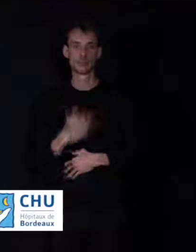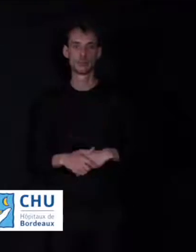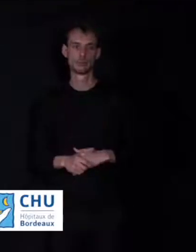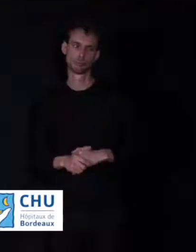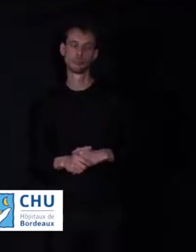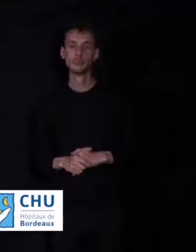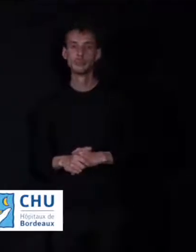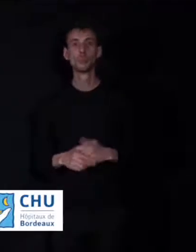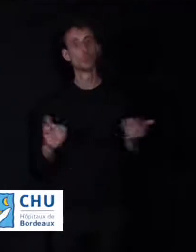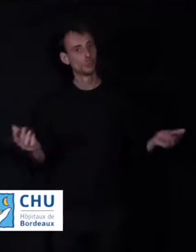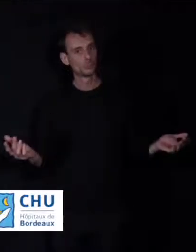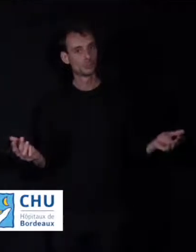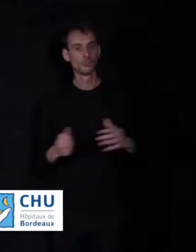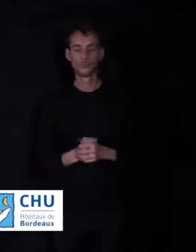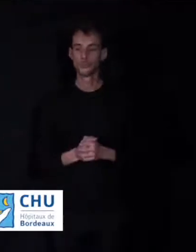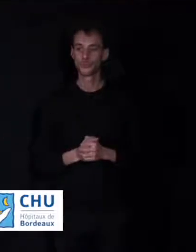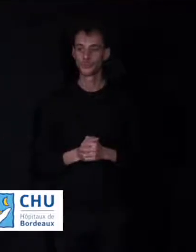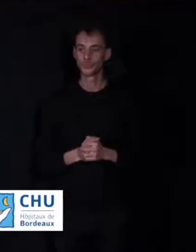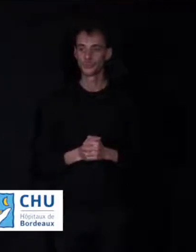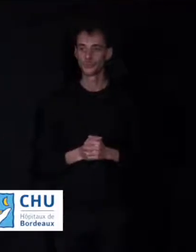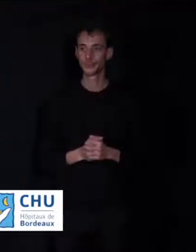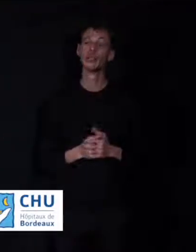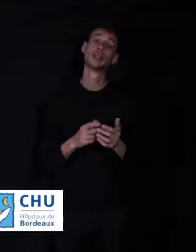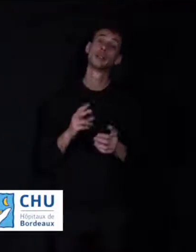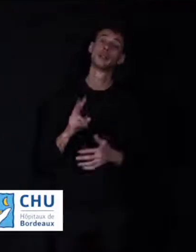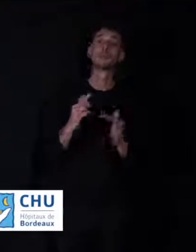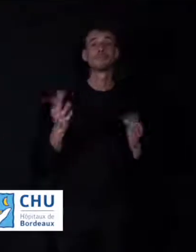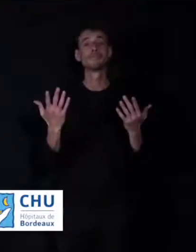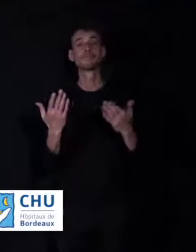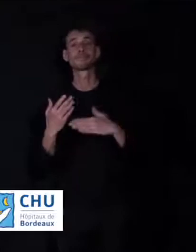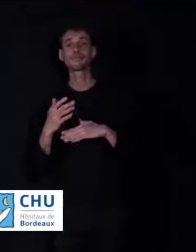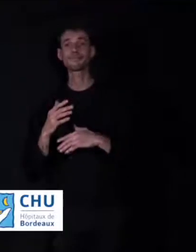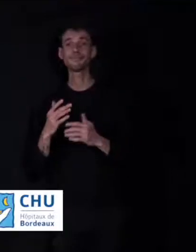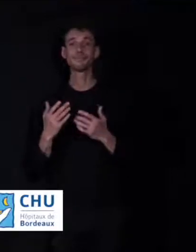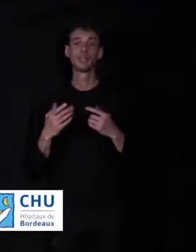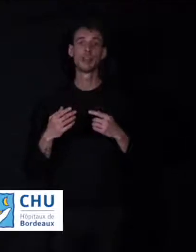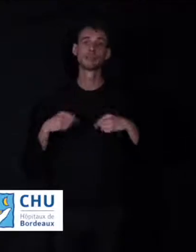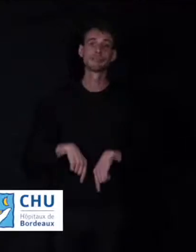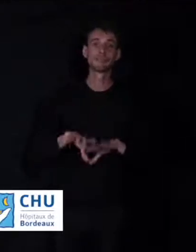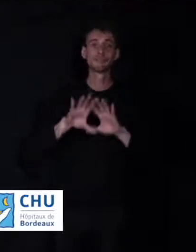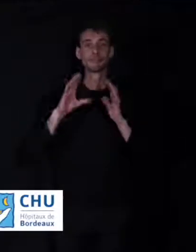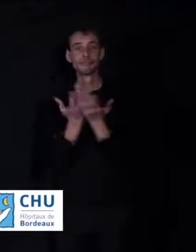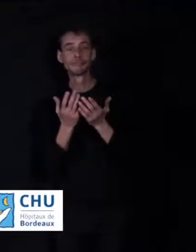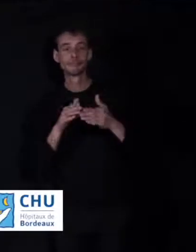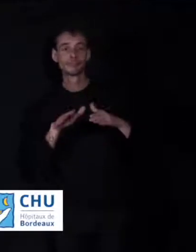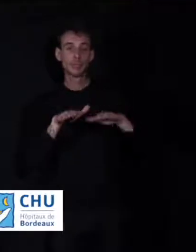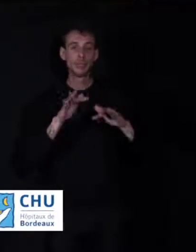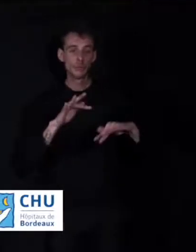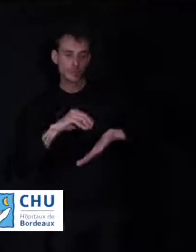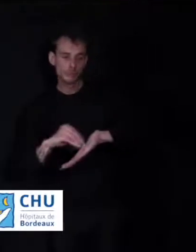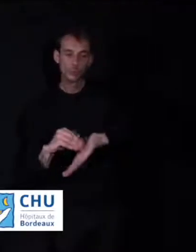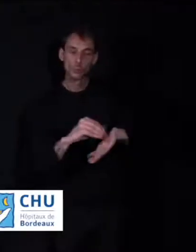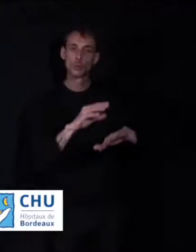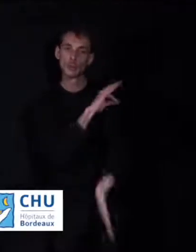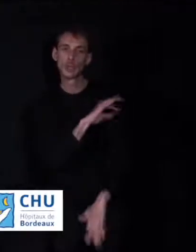Alors, il faut reconnaître que dans les stratégies vaccinales et les mises en place des vaccins, il y a pu avoir des erreurs, des écueils. Il